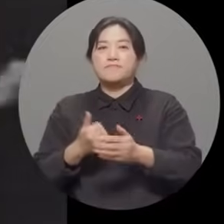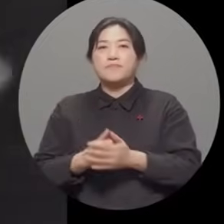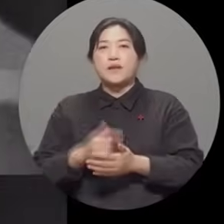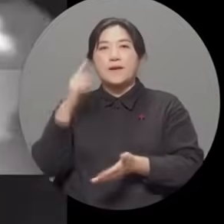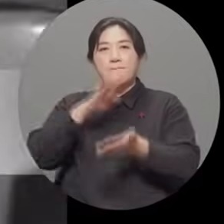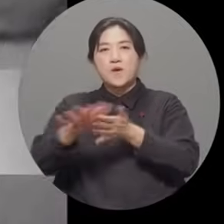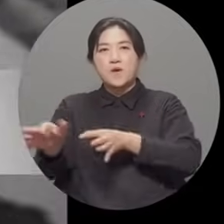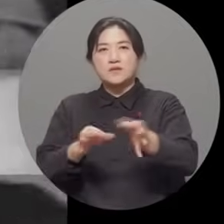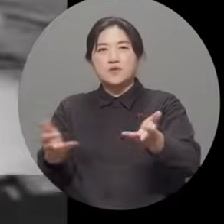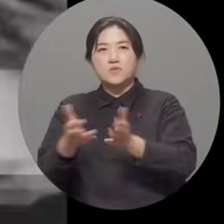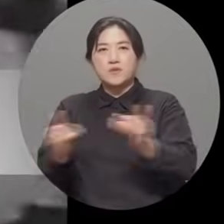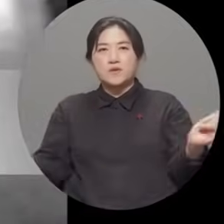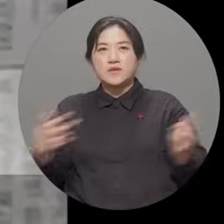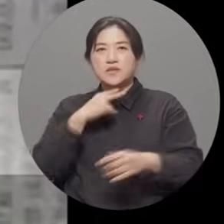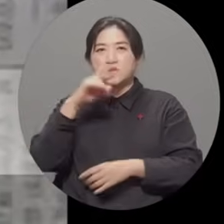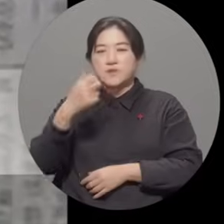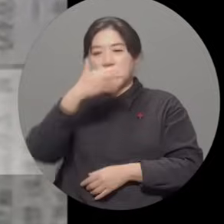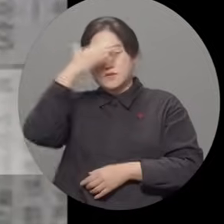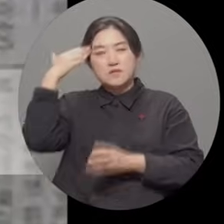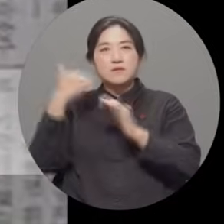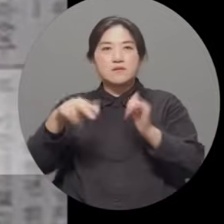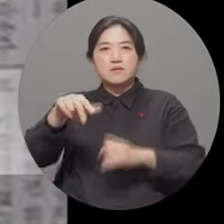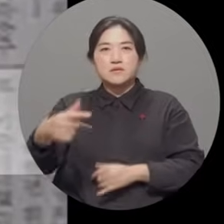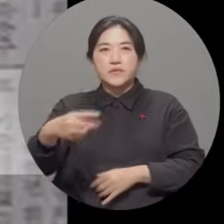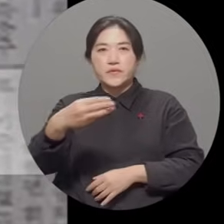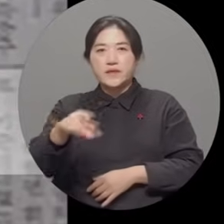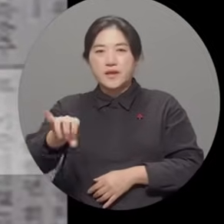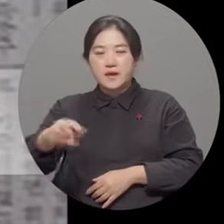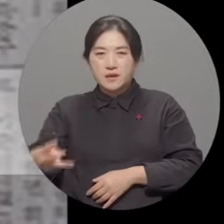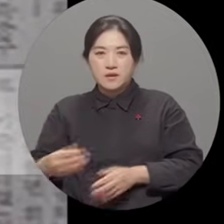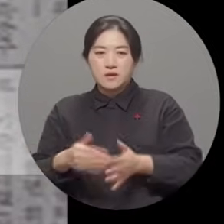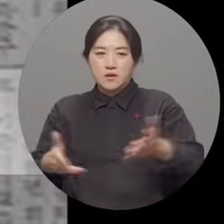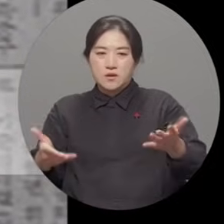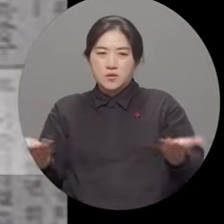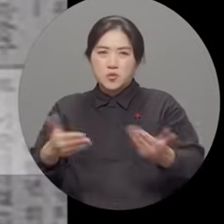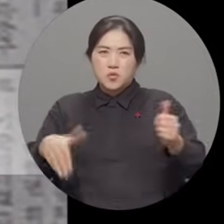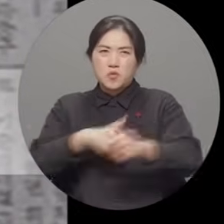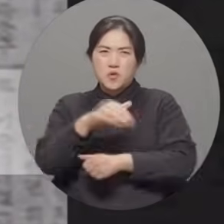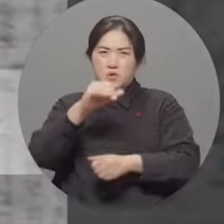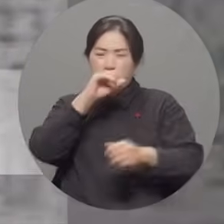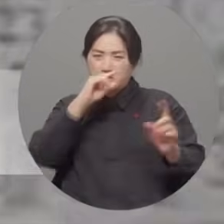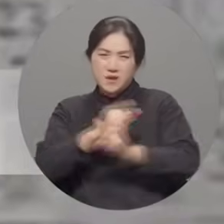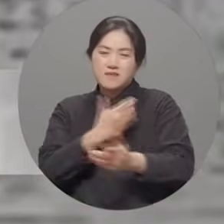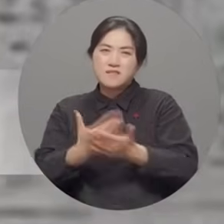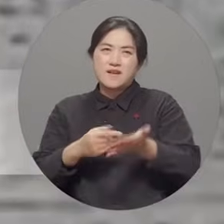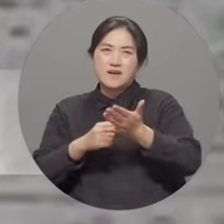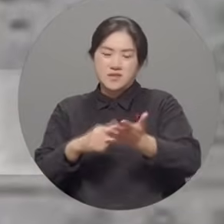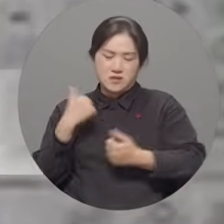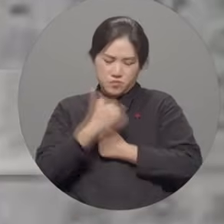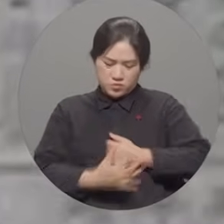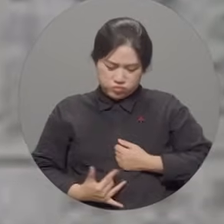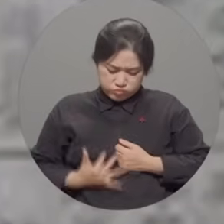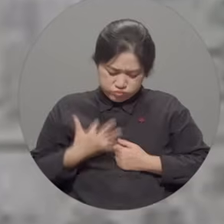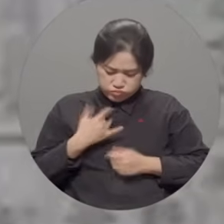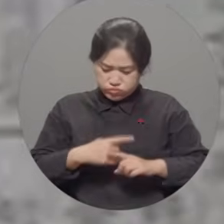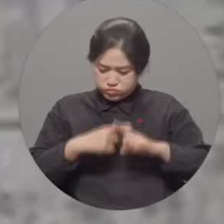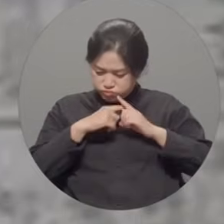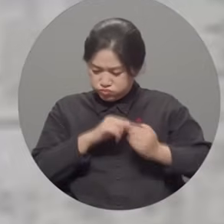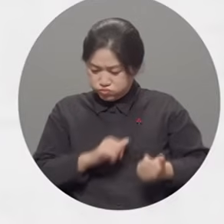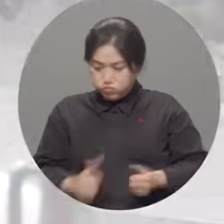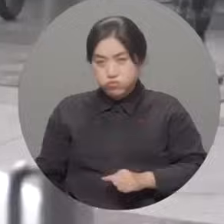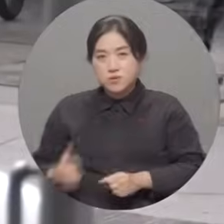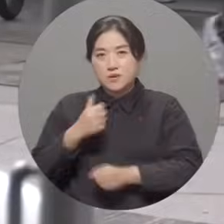평화시장 노동자였던 22살 청년 전태일. 열악한 노동환경 개선을 요구하며 분신을 택한 지 어느덧 53년이